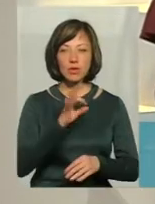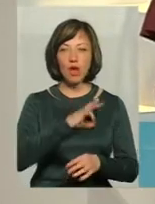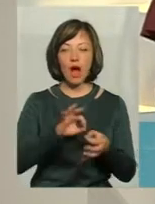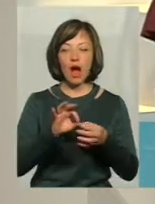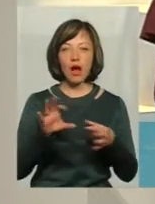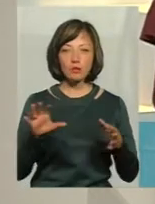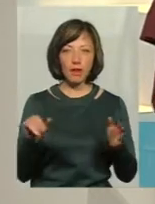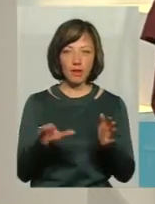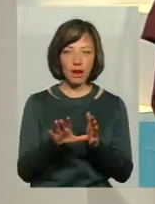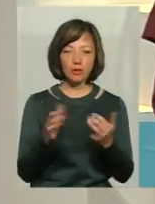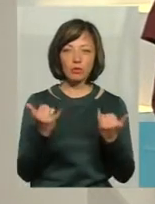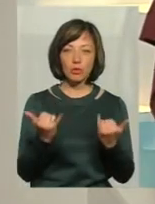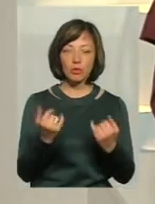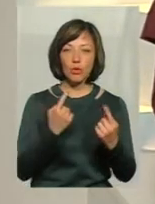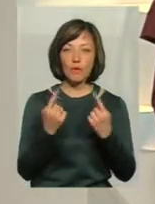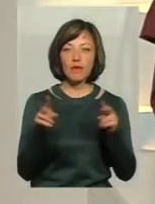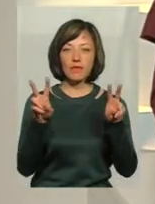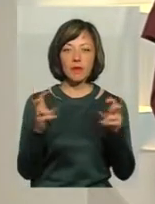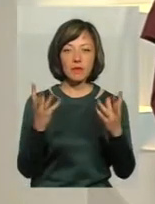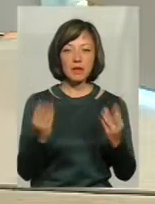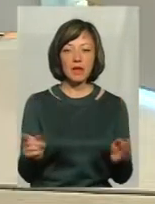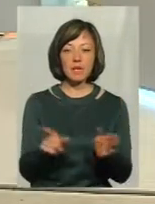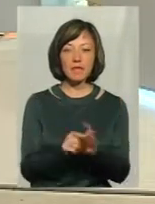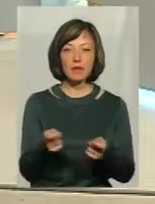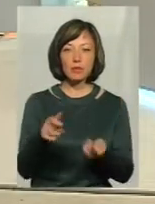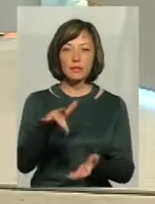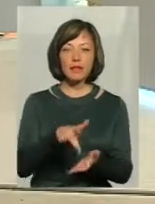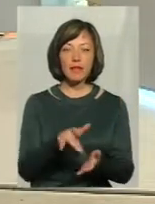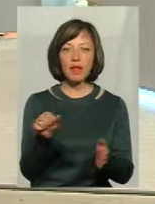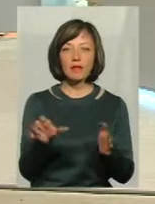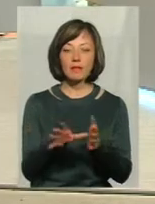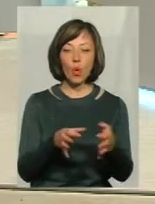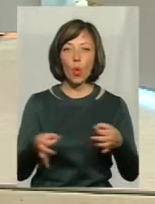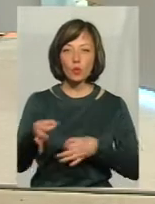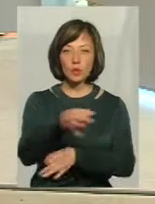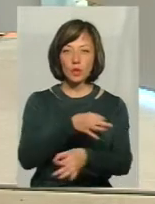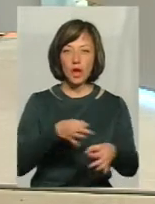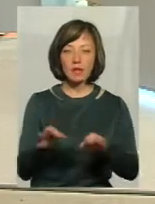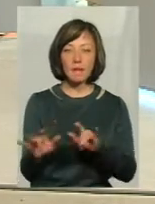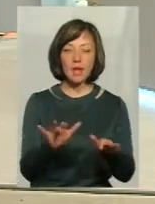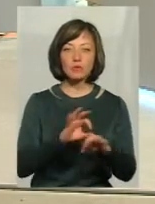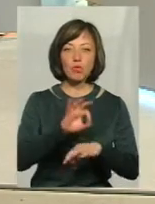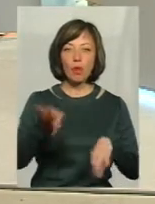атомної енергетики говоримо нині у темі дня з керівником Центру енергетичних консультацій і менеджером